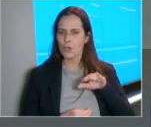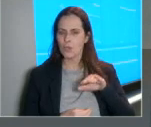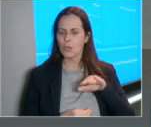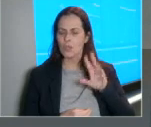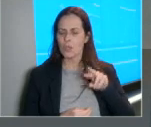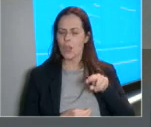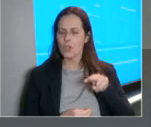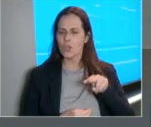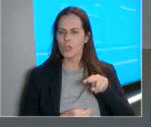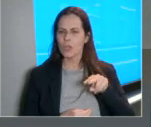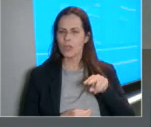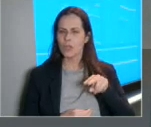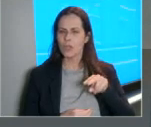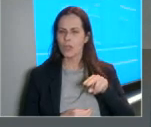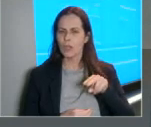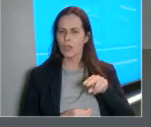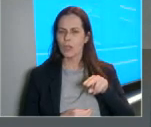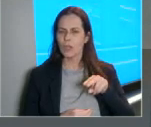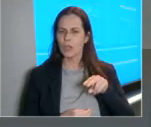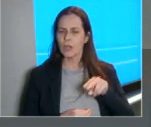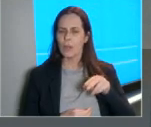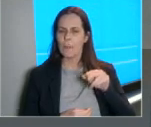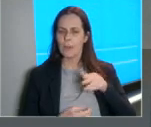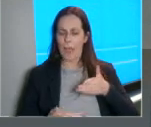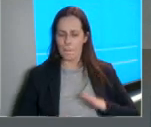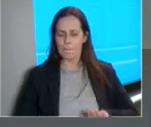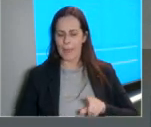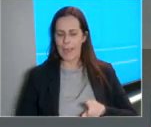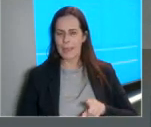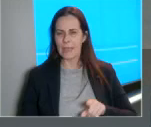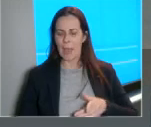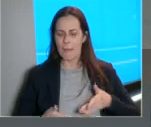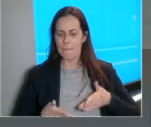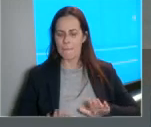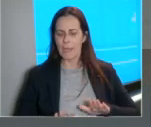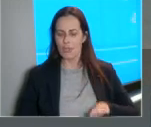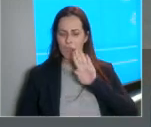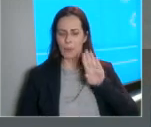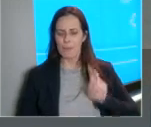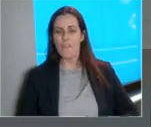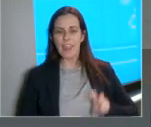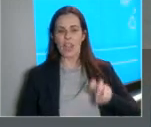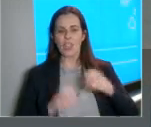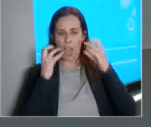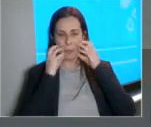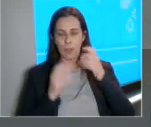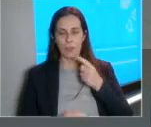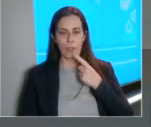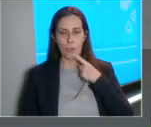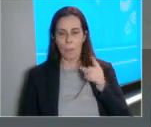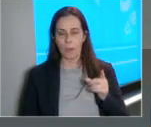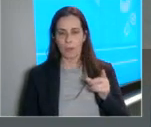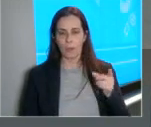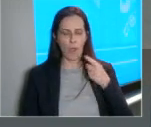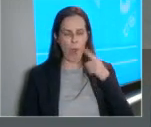התכתשות מסוימת בין יאיר נתניהו לבין יונתן בן ארצי. יונתן בן ארצי הוא זה שהתחיל, דיבר על גמדי